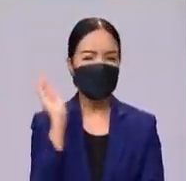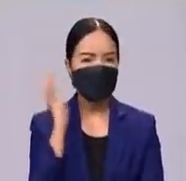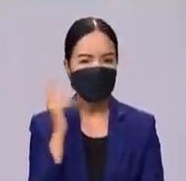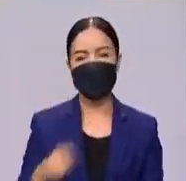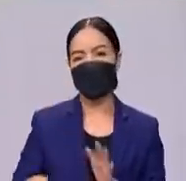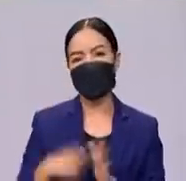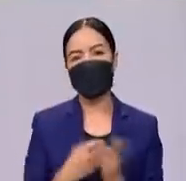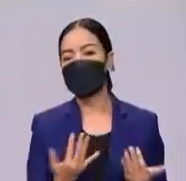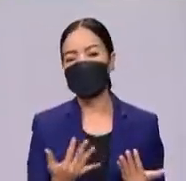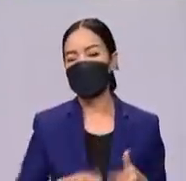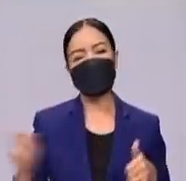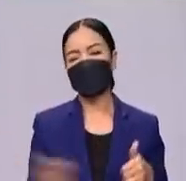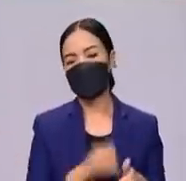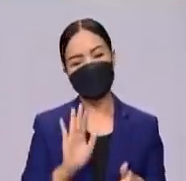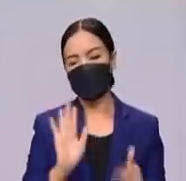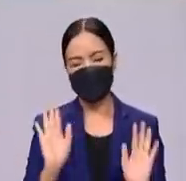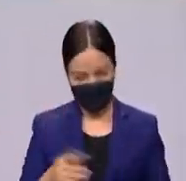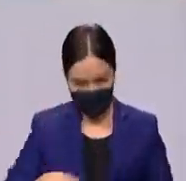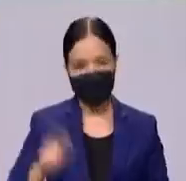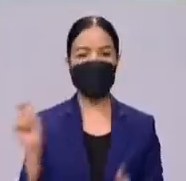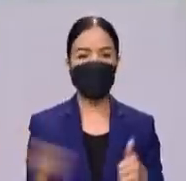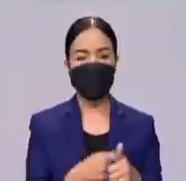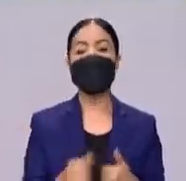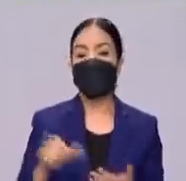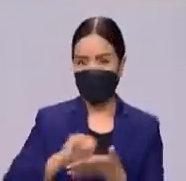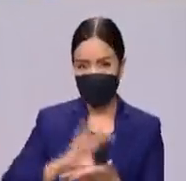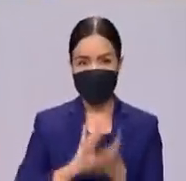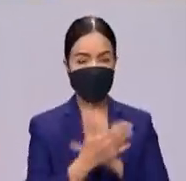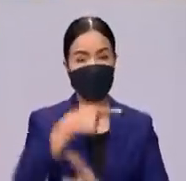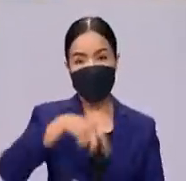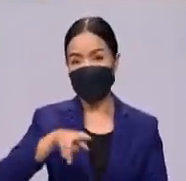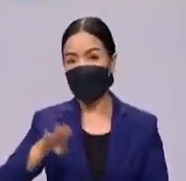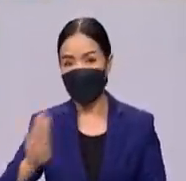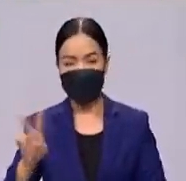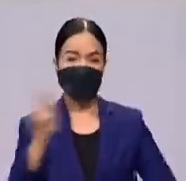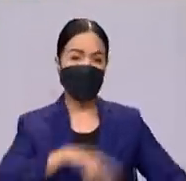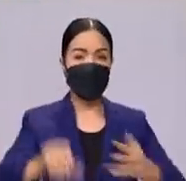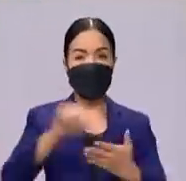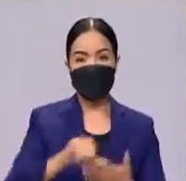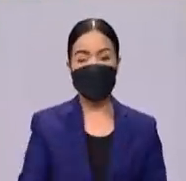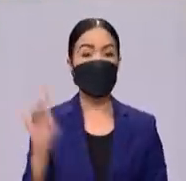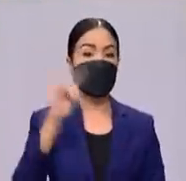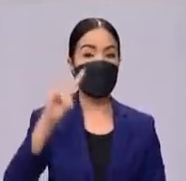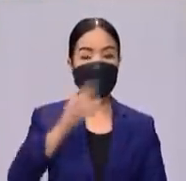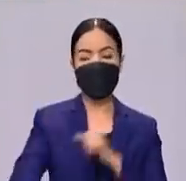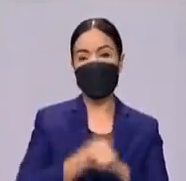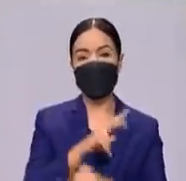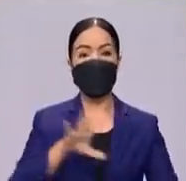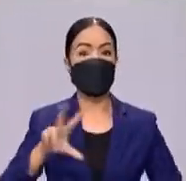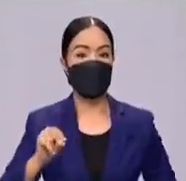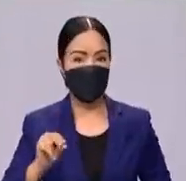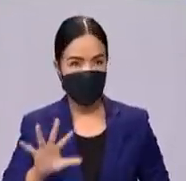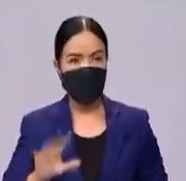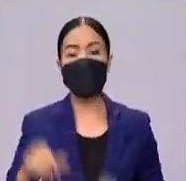ตุต่อการรอการลงโทษต่อมาก็ได้มีการแก้ไขพ.ร.บ.สงวนและคุ้มครองสัตว์ป่าพ.ศ. 2535เป็นก